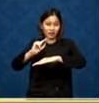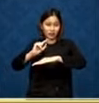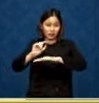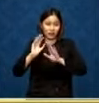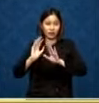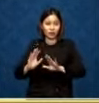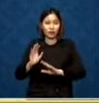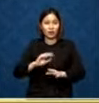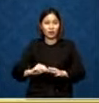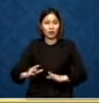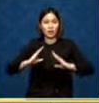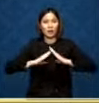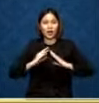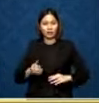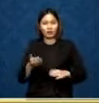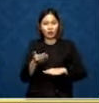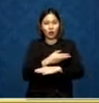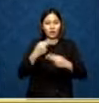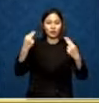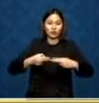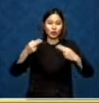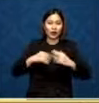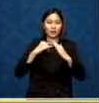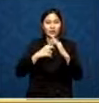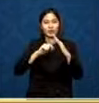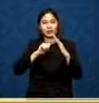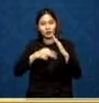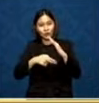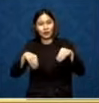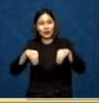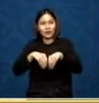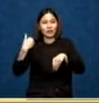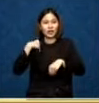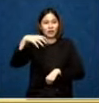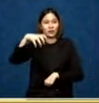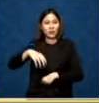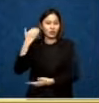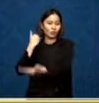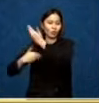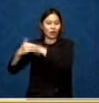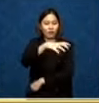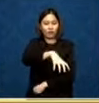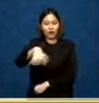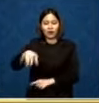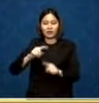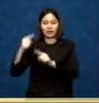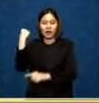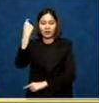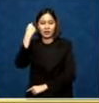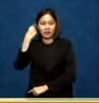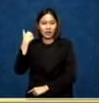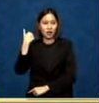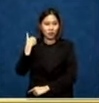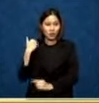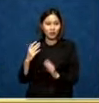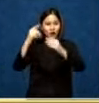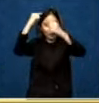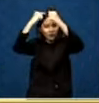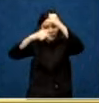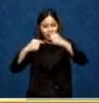ที่ท่านจะยกทัพไปตีเมืองจันทน์นะครับและในละแวกเดียวกันยังมีโบราณสถานอีกหลายแห่งที่ให้ท่องเที่ยวนะครับมีพระพุทธบาทคู่